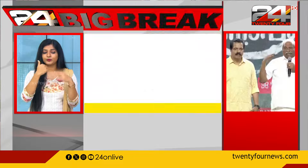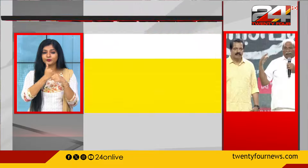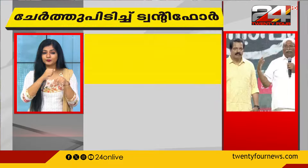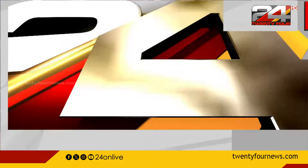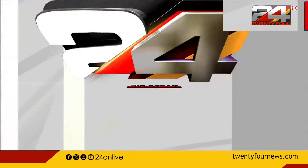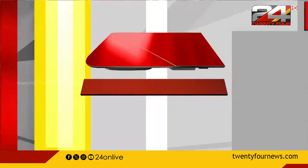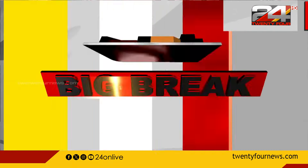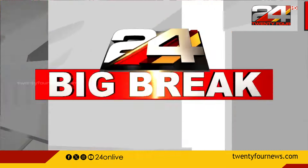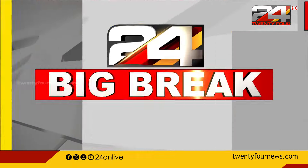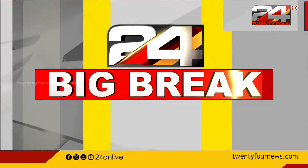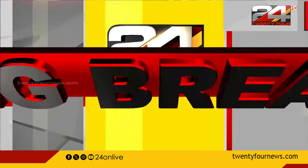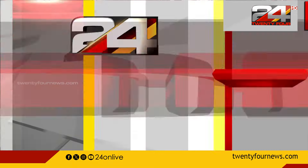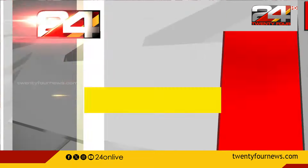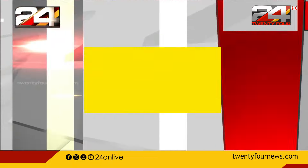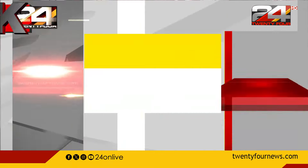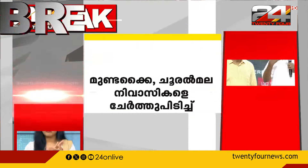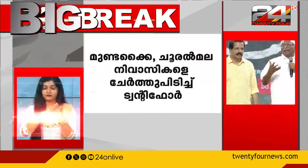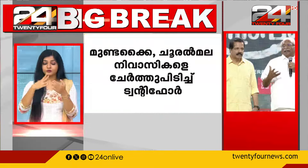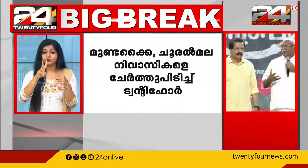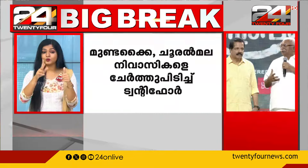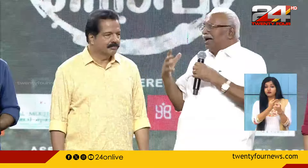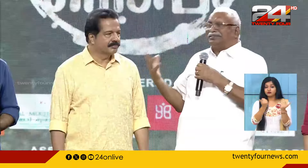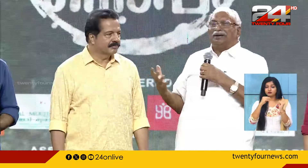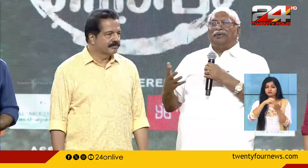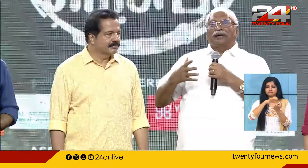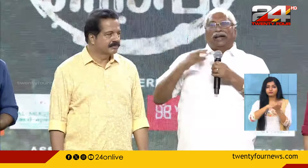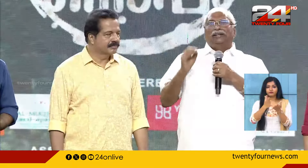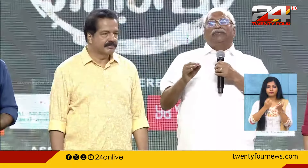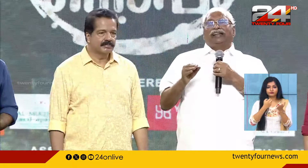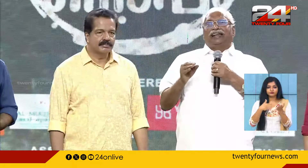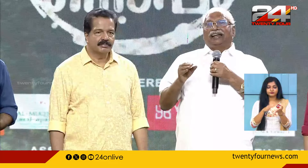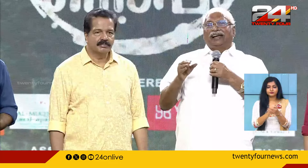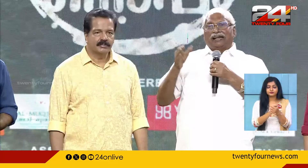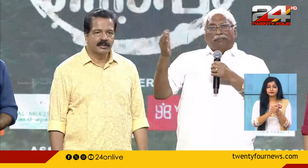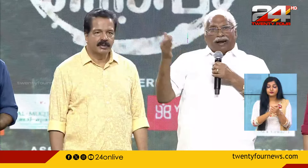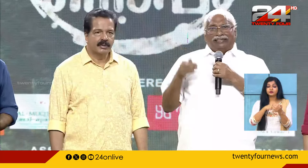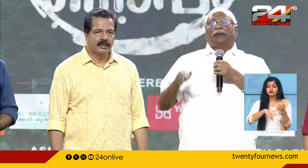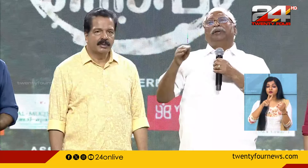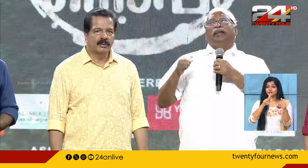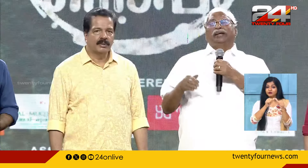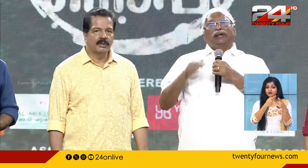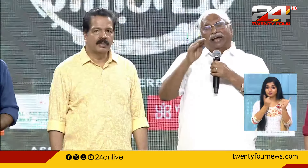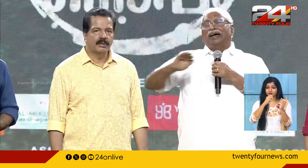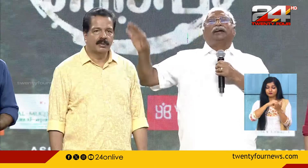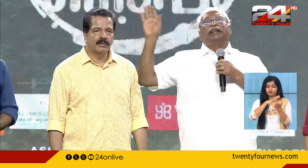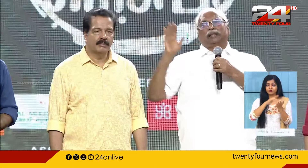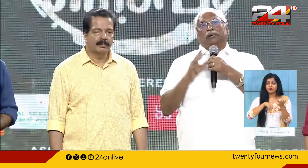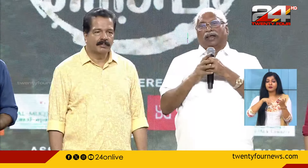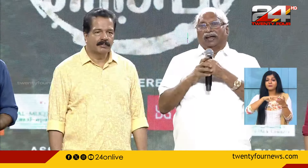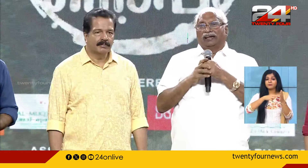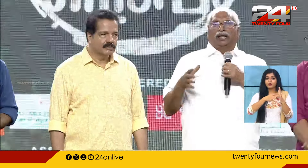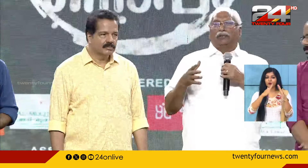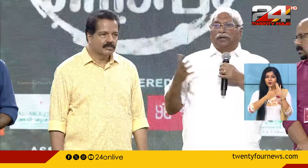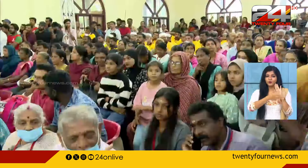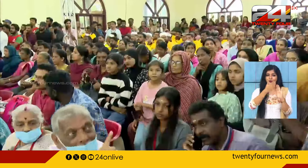സ്ഥലം എടുത്തു കഴിഞ്ഞു രണ്ട് ഏക്കർ സ്ഥലം എടുത്തു കഴിഞ്ഞു ആ സ്ഥലം കഴിയുന്ന വേഗത്തിൽ ഞങ്ങൾ അതിന്റെ പ്ലാൻ സബ്മിറ്റ് കഴിഞ്ഞു എല്ലാ കാര്യങ്ങളും